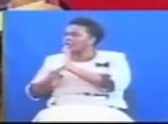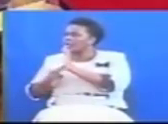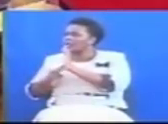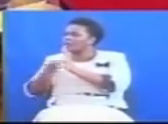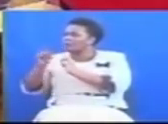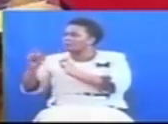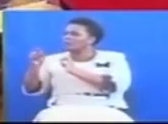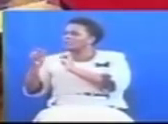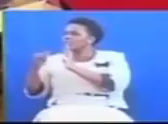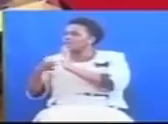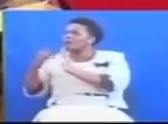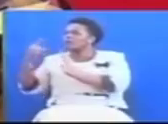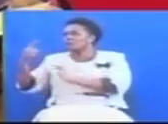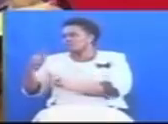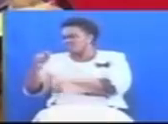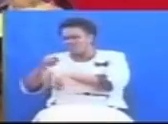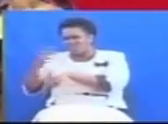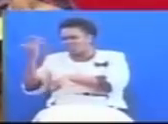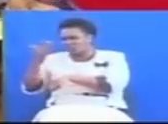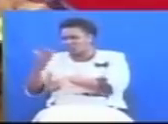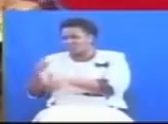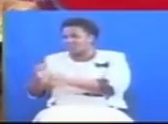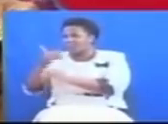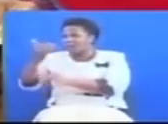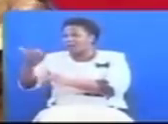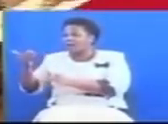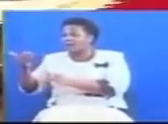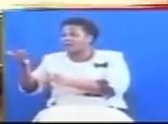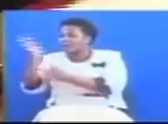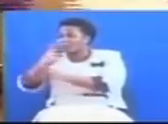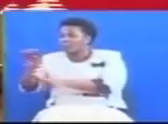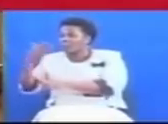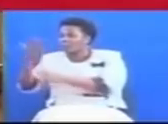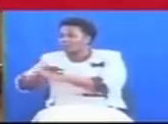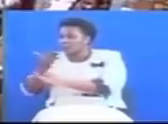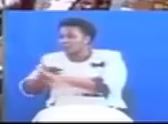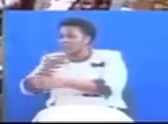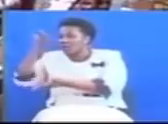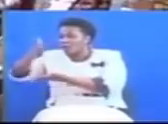138.18 wakati wowote baada ya kukamilika kwa zoezi la uhakiki linaloendelea.